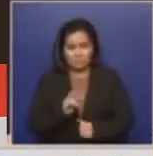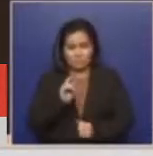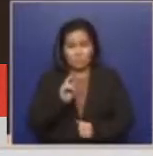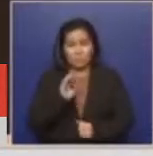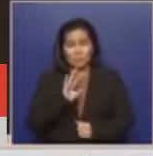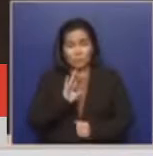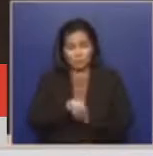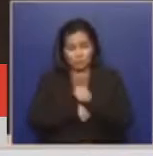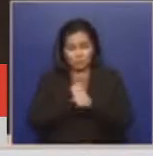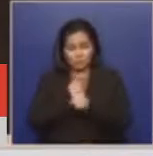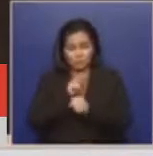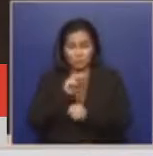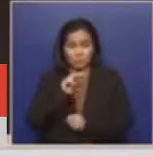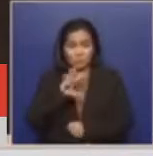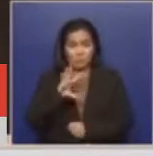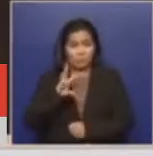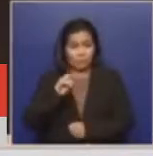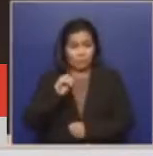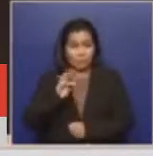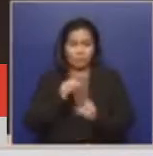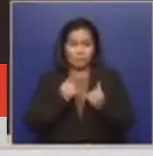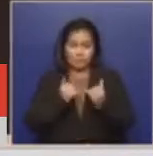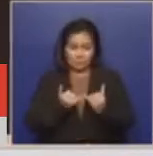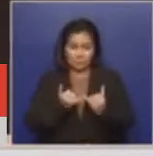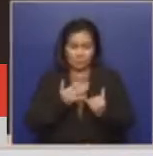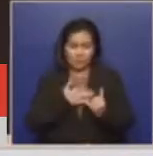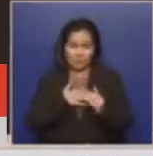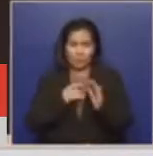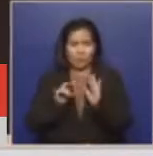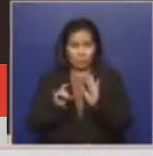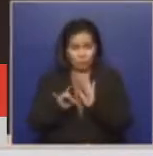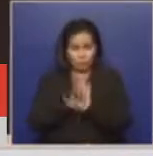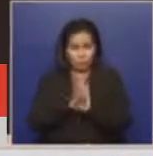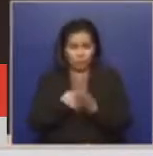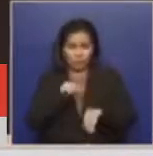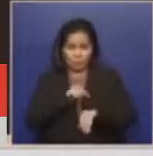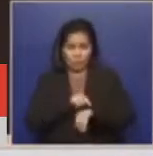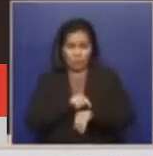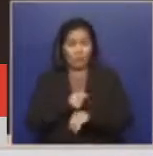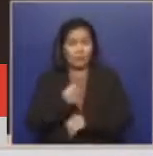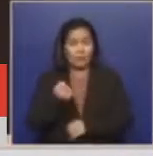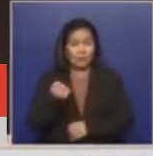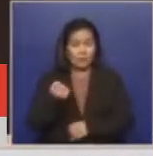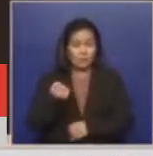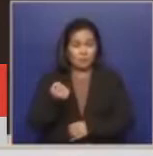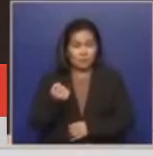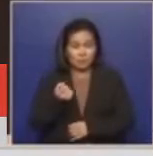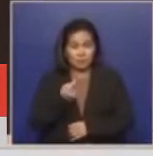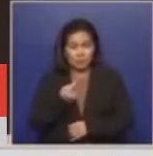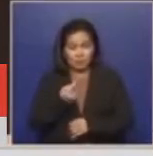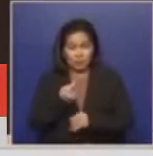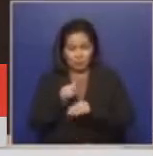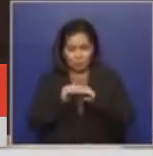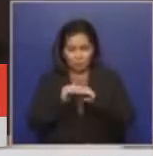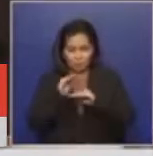2564นะครับในวันนี้นะครับเป็นคนสุดท้ายนะครับตีหนึ่งกว่าแล้วนะครับท่านอย่าเพิ่งง่วงนะ